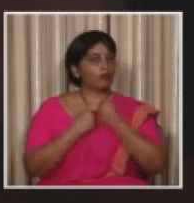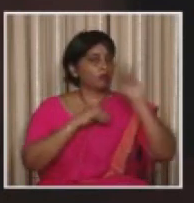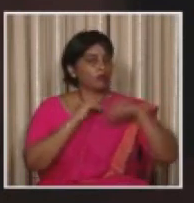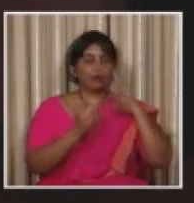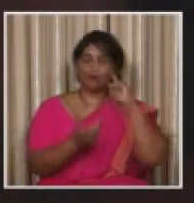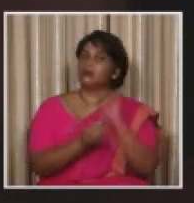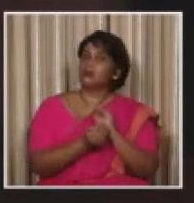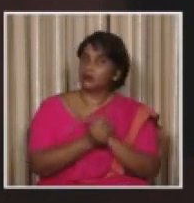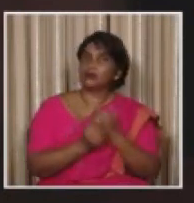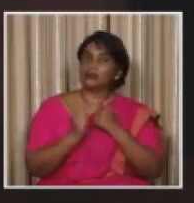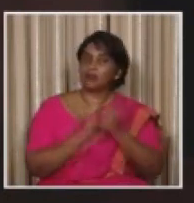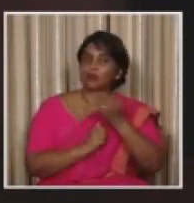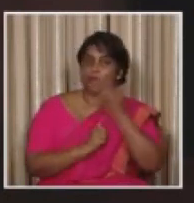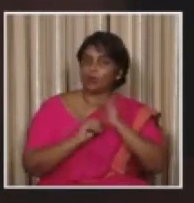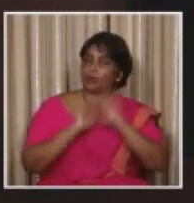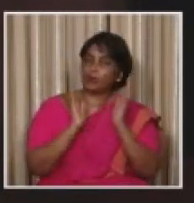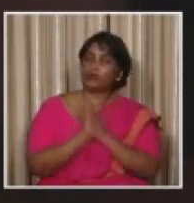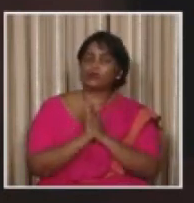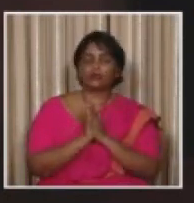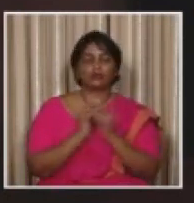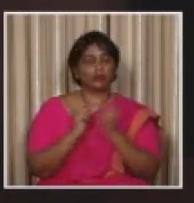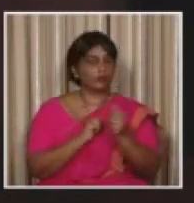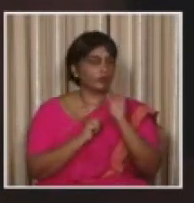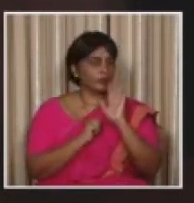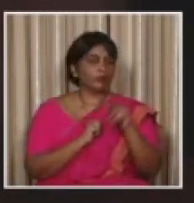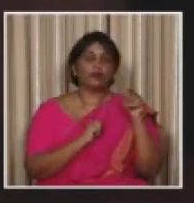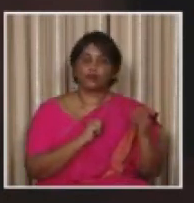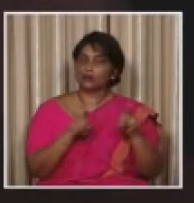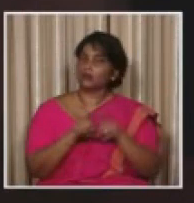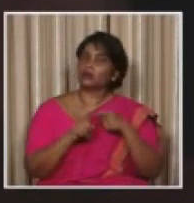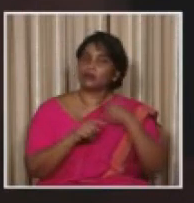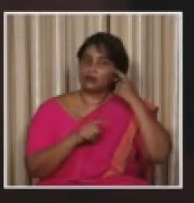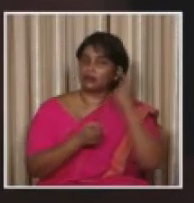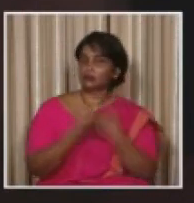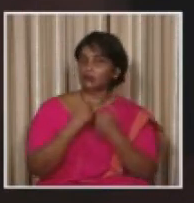රැකගෙන ගැනීම සඳහා අපිට කළ හැකි සියලු උපක්‍රමයන් අපි යොදා ගන්නට ඕනේ. ඒ නිසා මා හිතනවා මේ